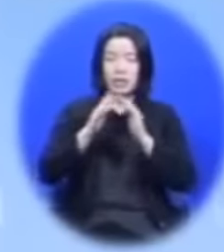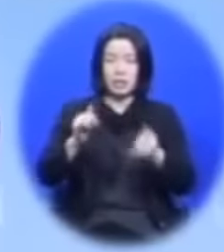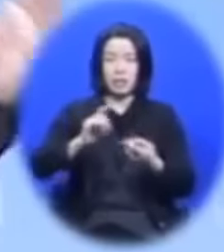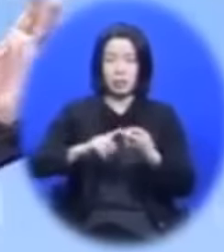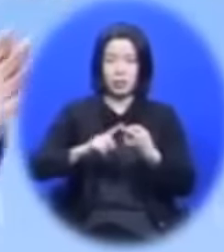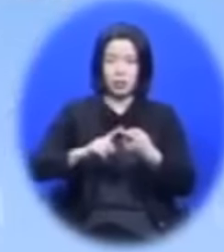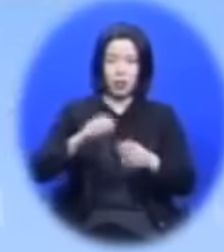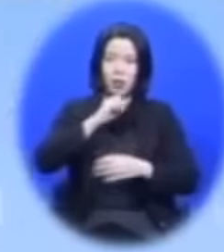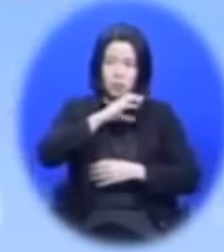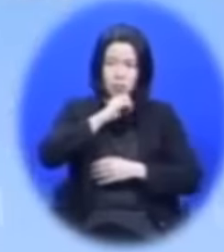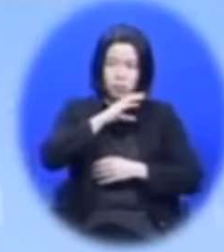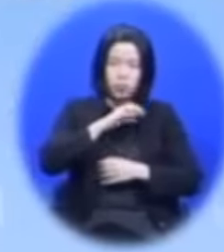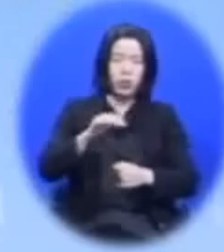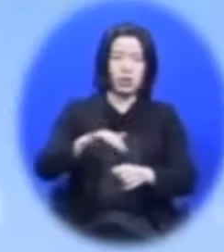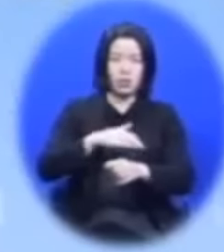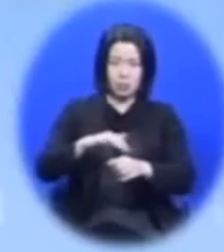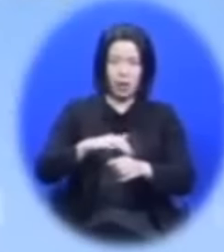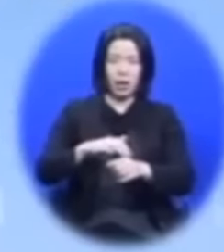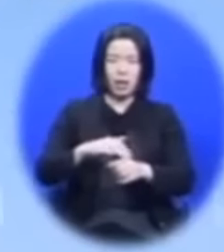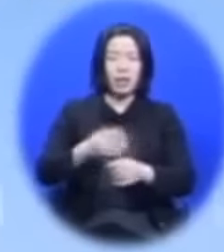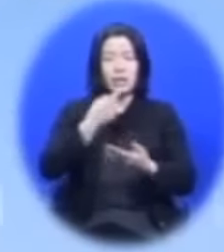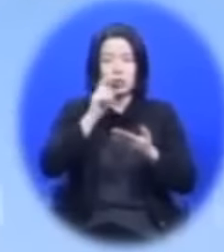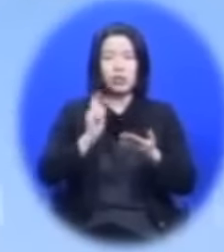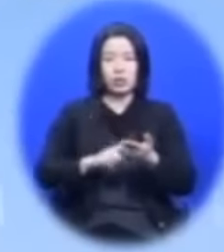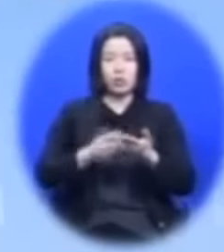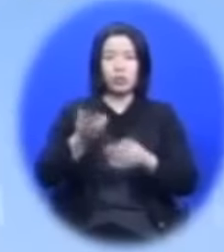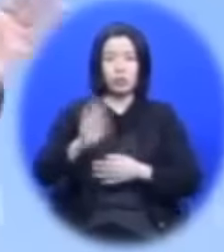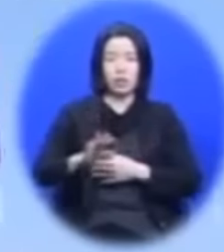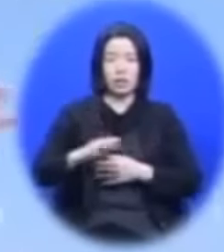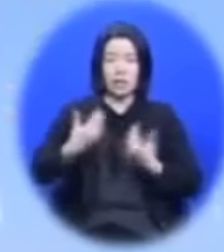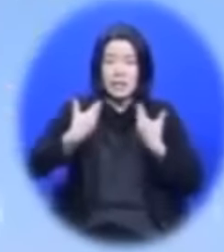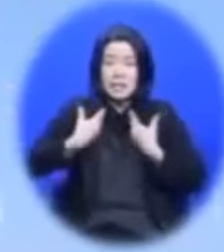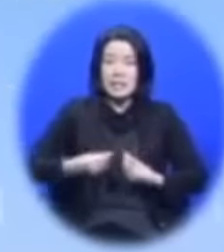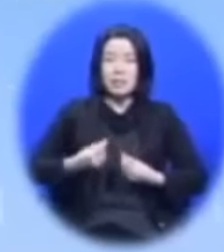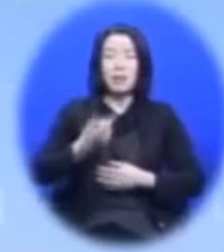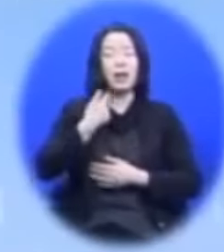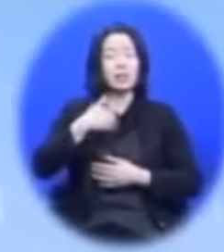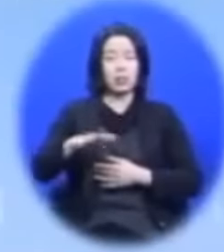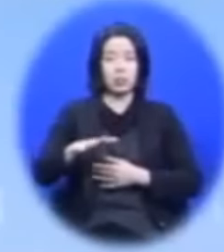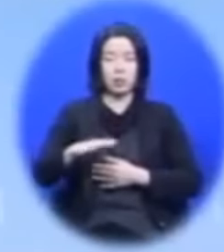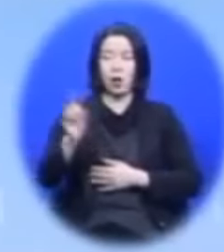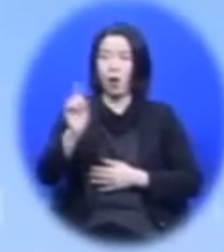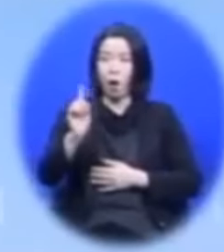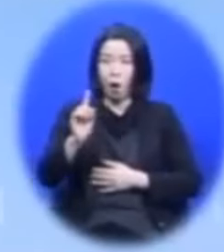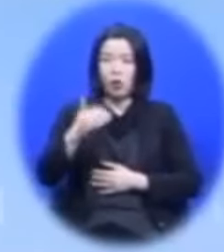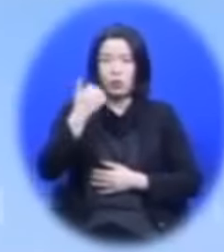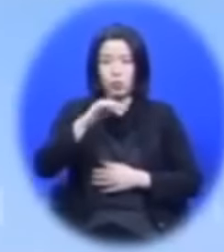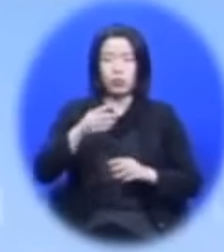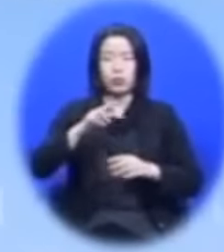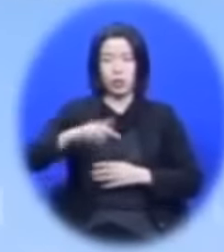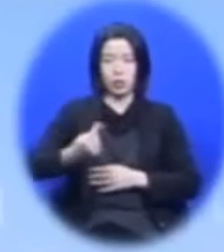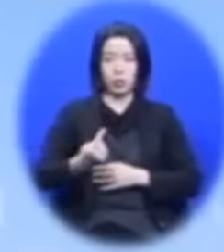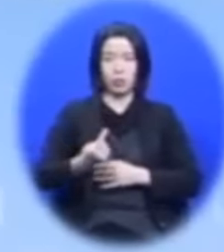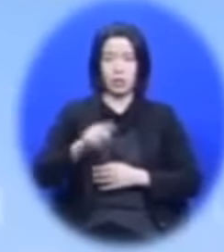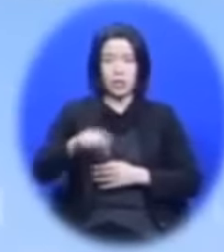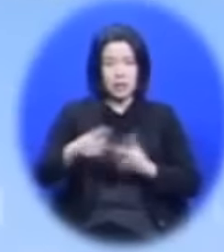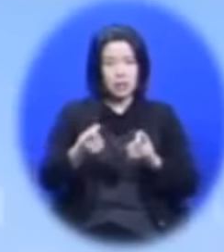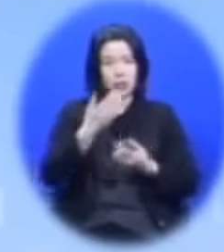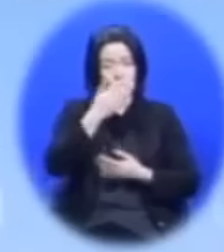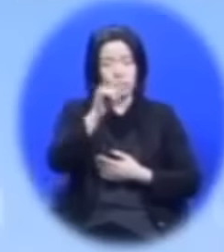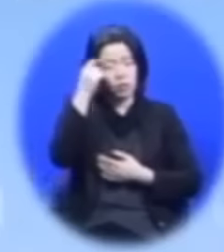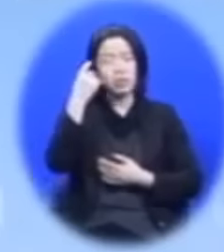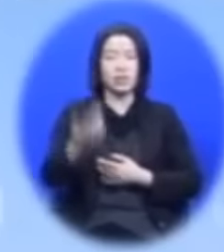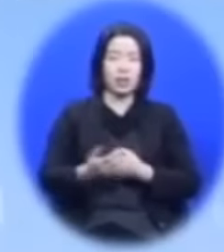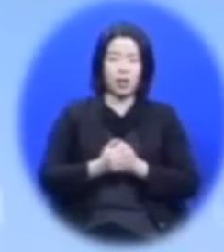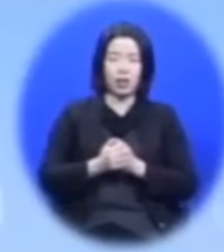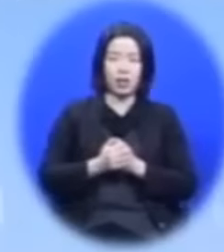대해서 불평불만하기도 쉬운 건데 실망한 적도 없었다. 어느 누구에게도. 이럴 수가 있냐